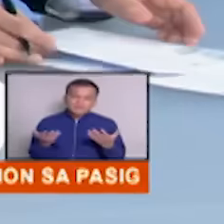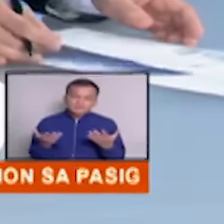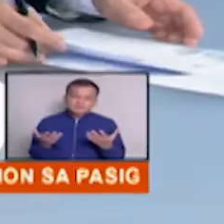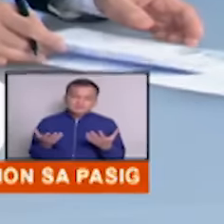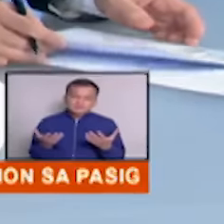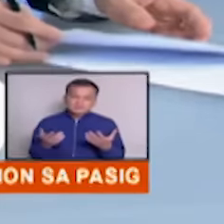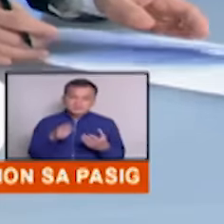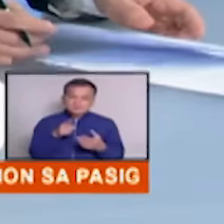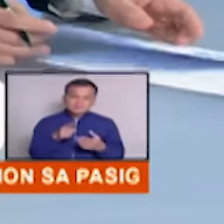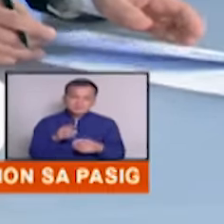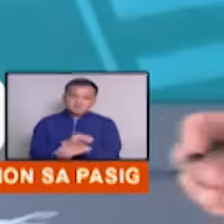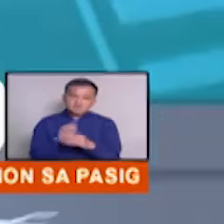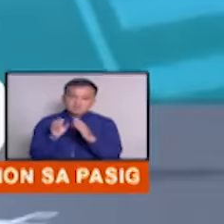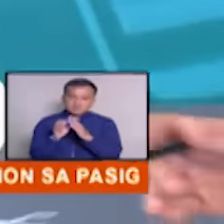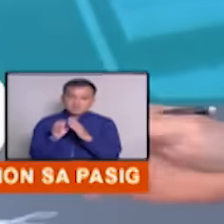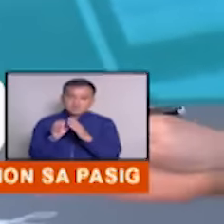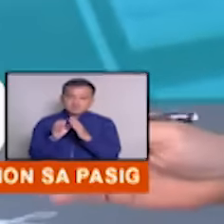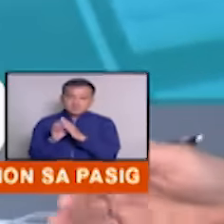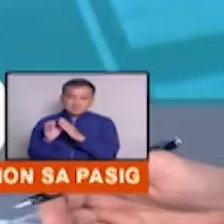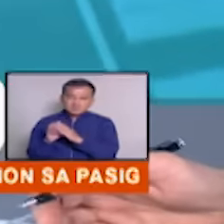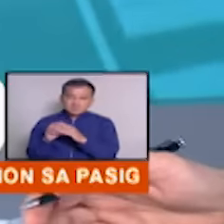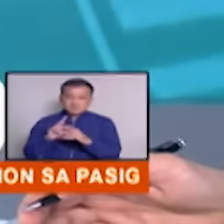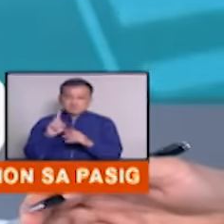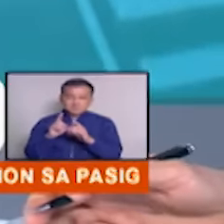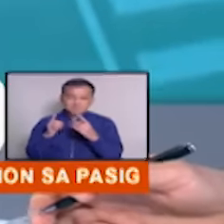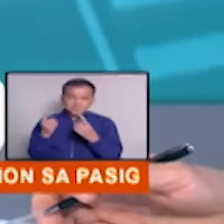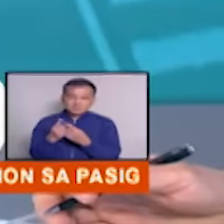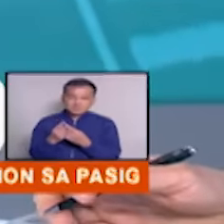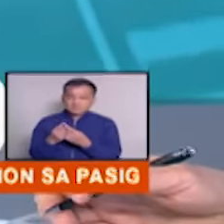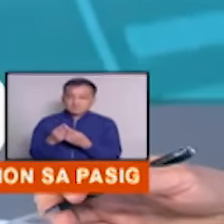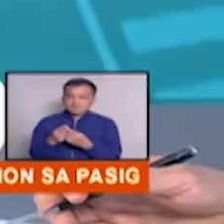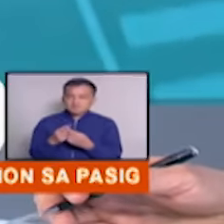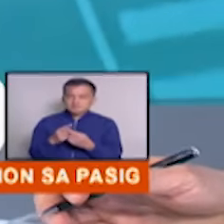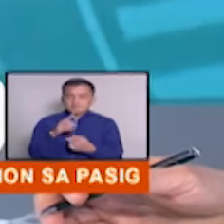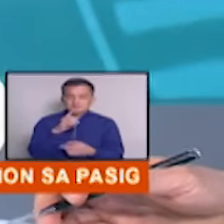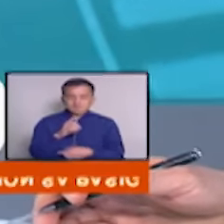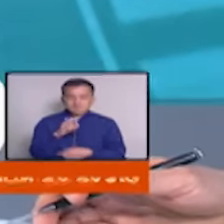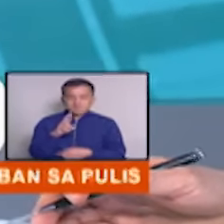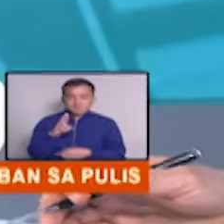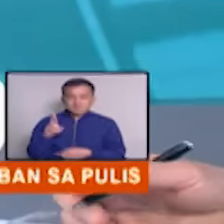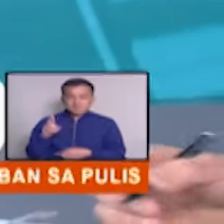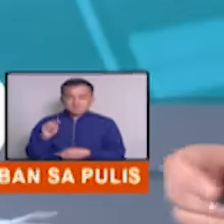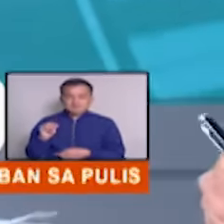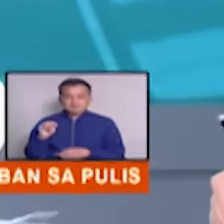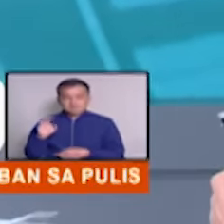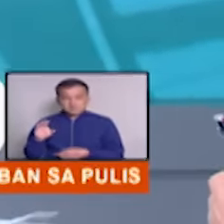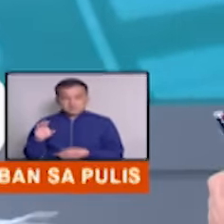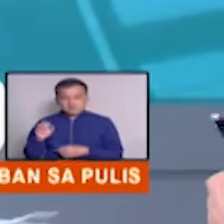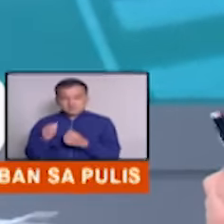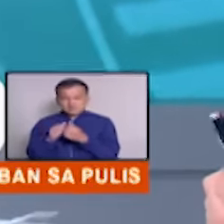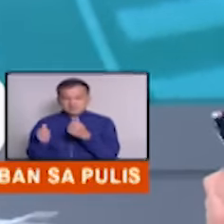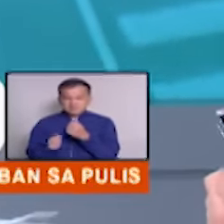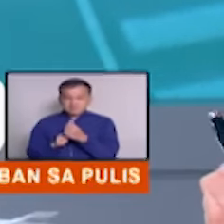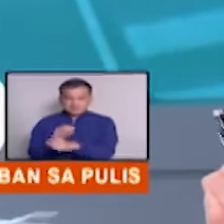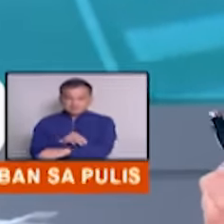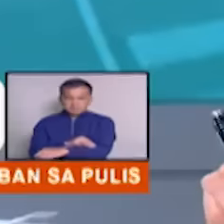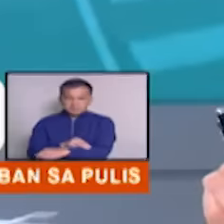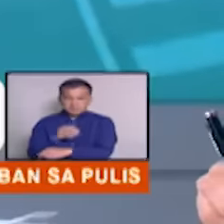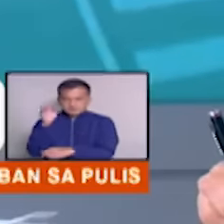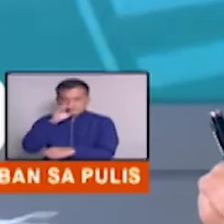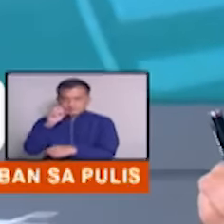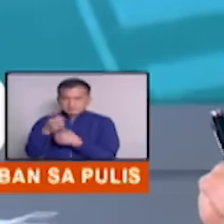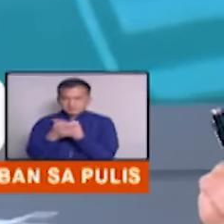po kayo sa Makati? Saang departamento? Sa Disaster Risk Reduction Management Office po under Makati Search and